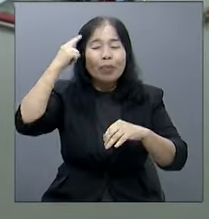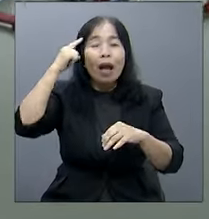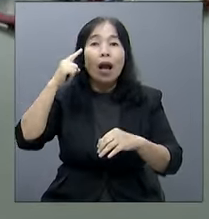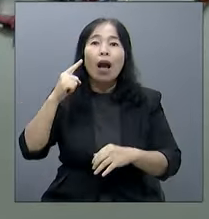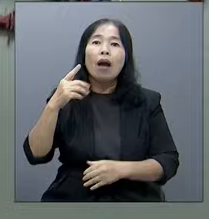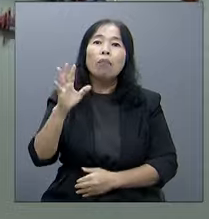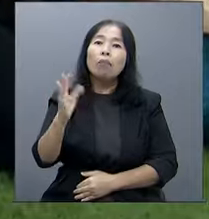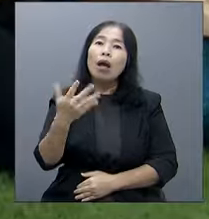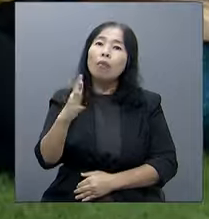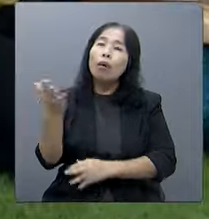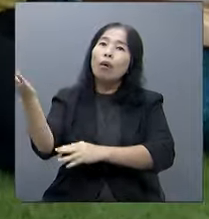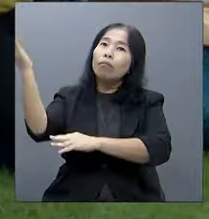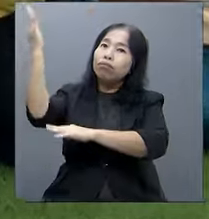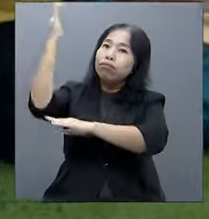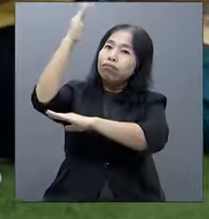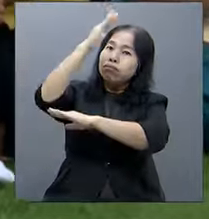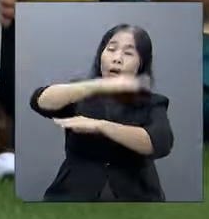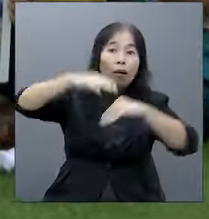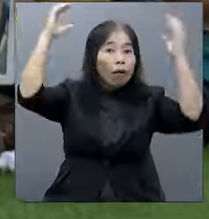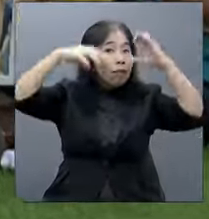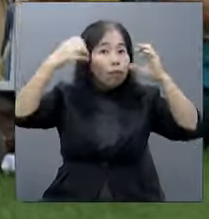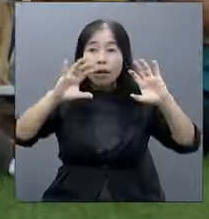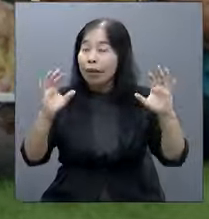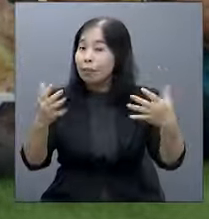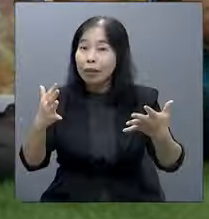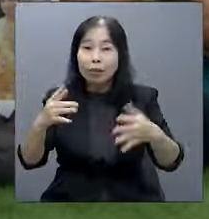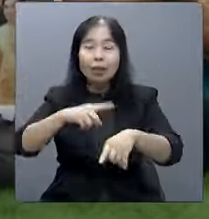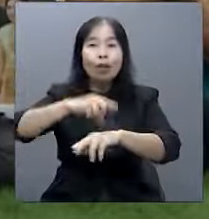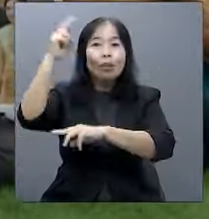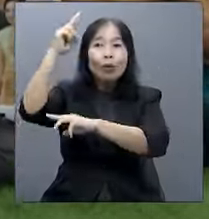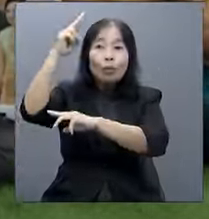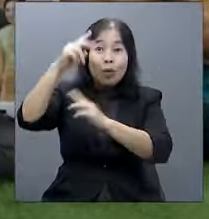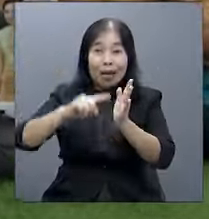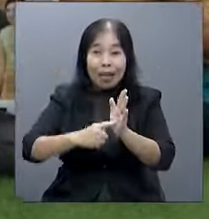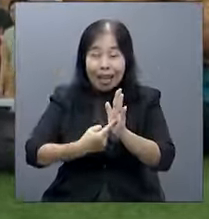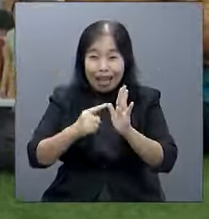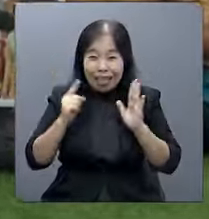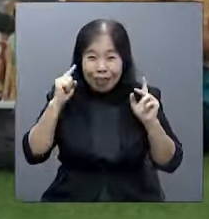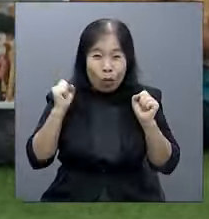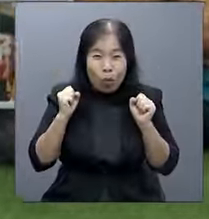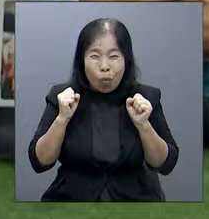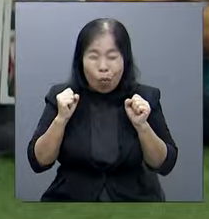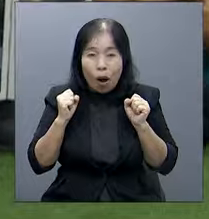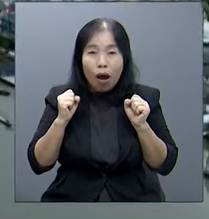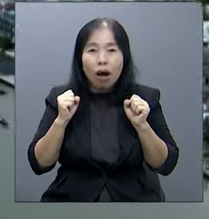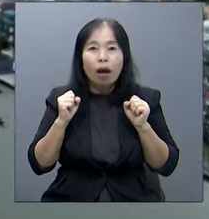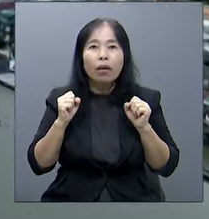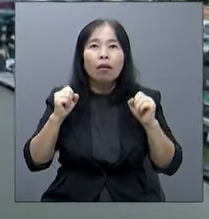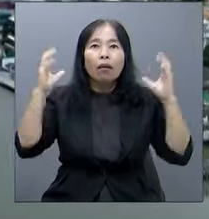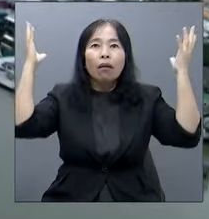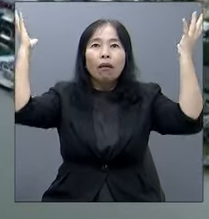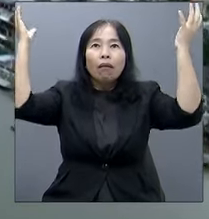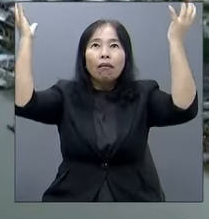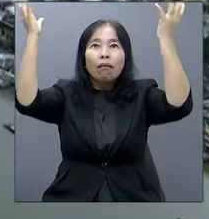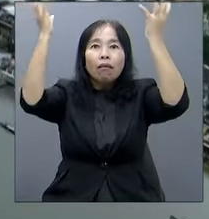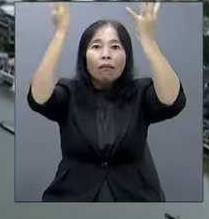ลายเป็ว่า พอช่วงเวลาประมาณ 14 น. B.3ใกล้กำหนดเริ achatsเมามาบางๆ บ